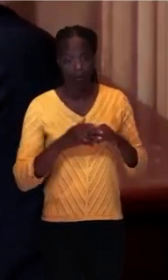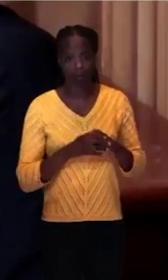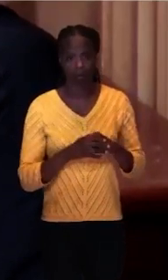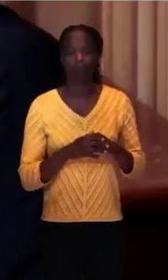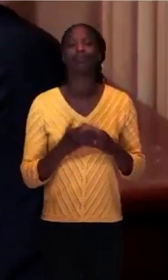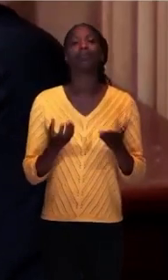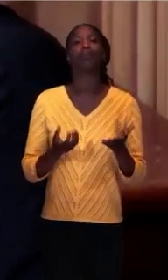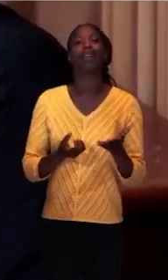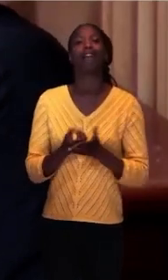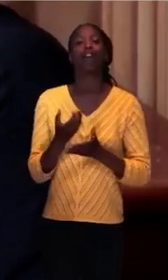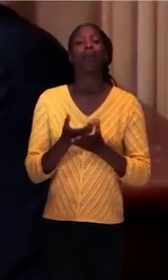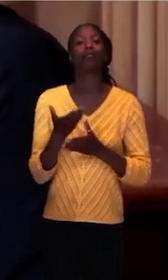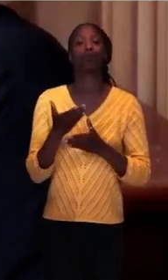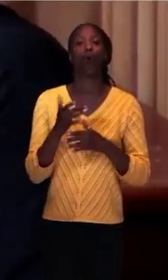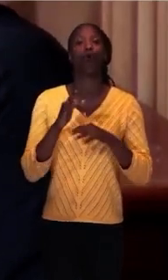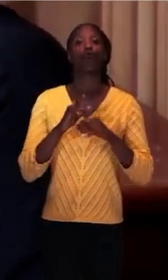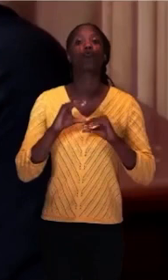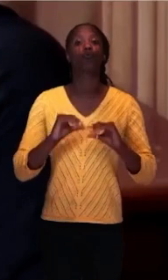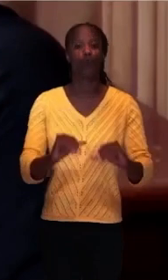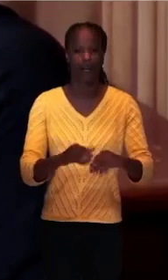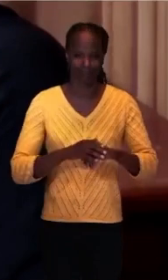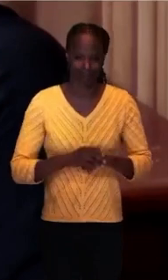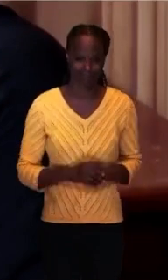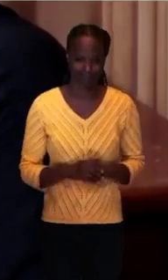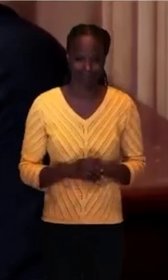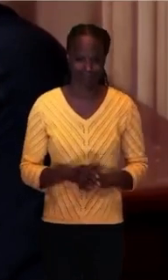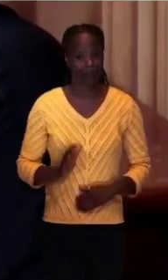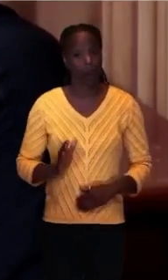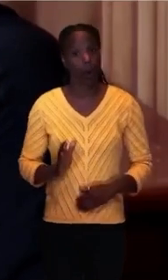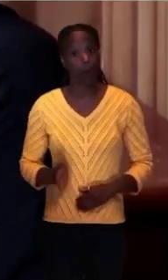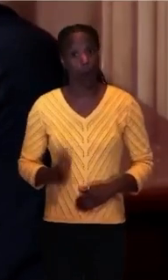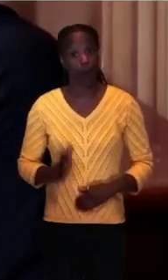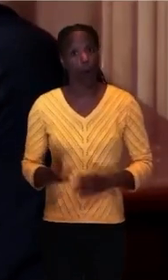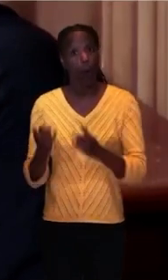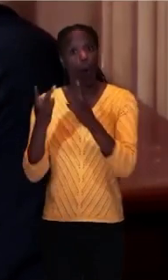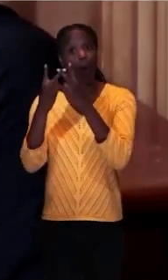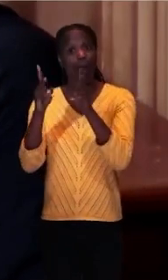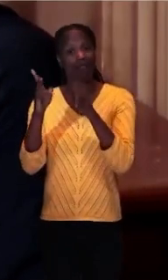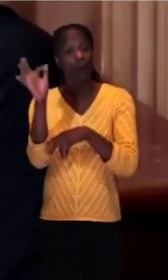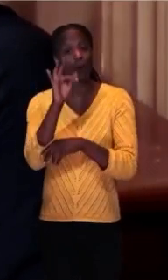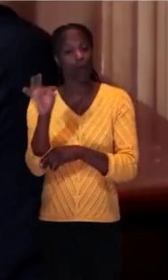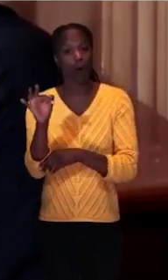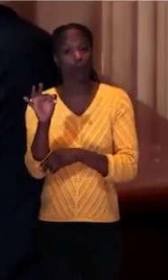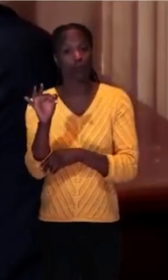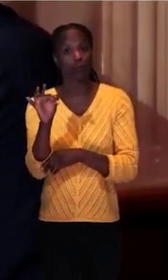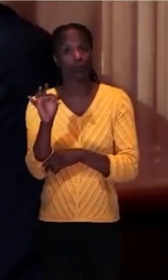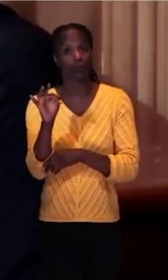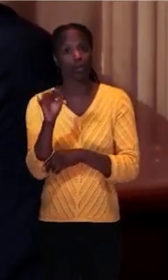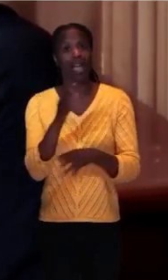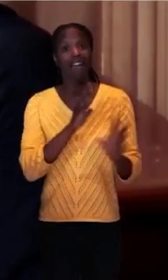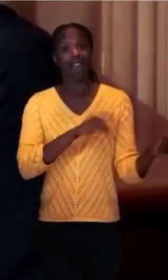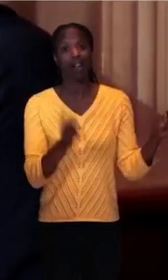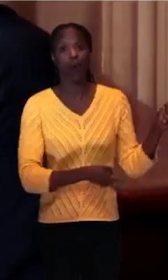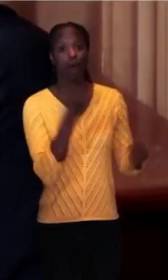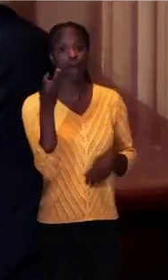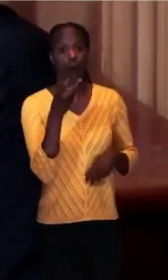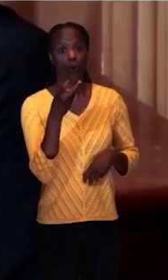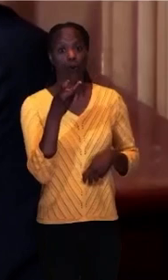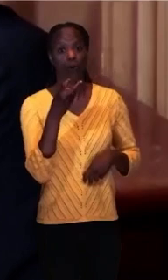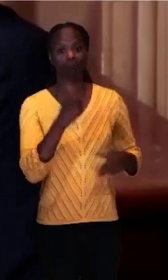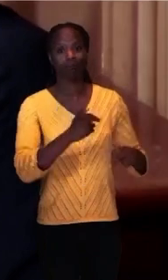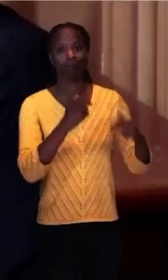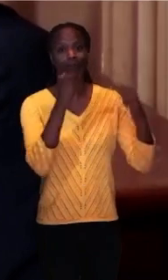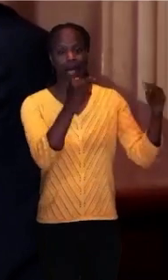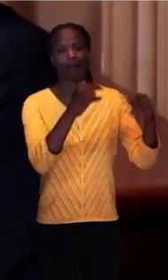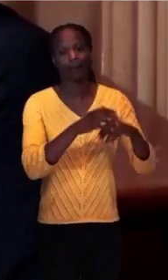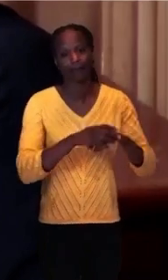factuels. Bordeaux, c'est la ville de France dans laquelle il y a le plus de vélos volés. Première chose. Deuxième chose, les arceaux.